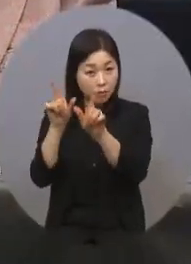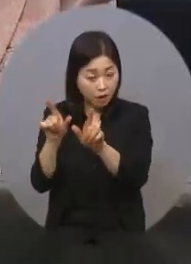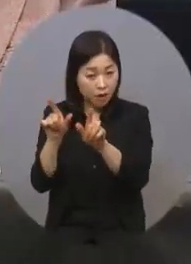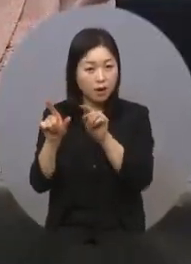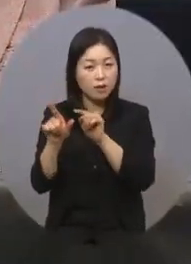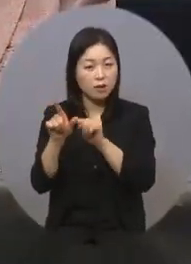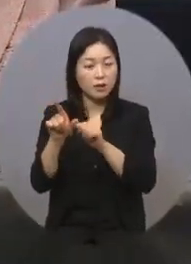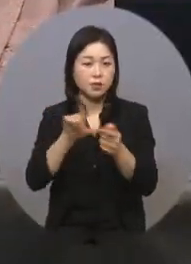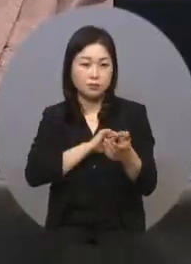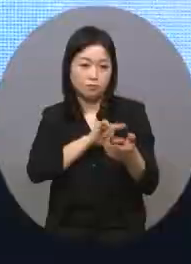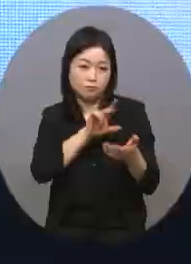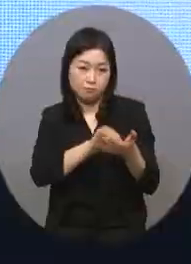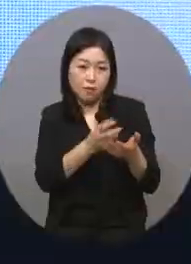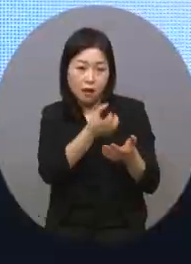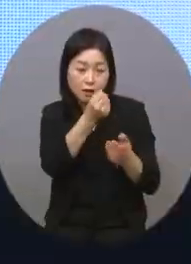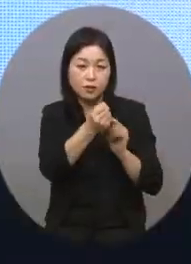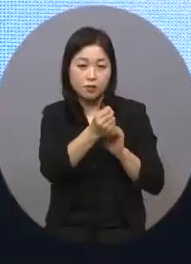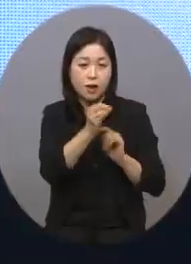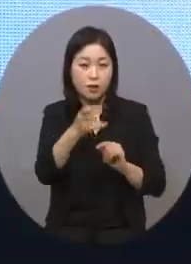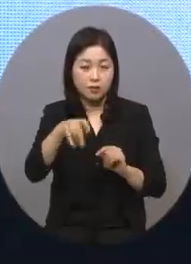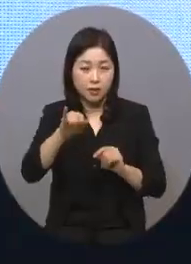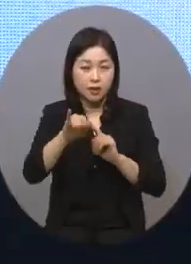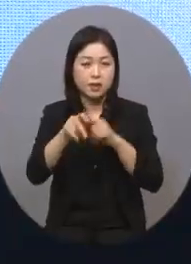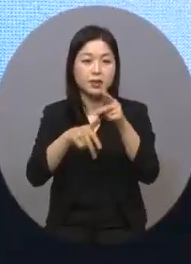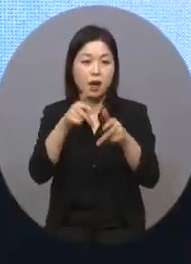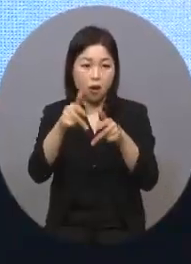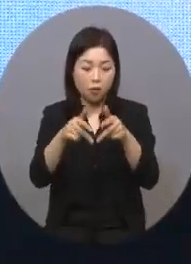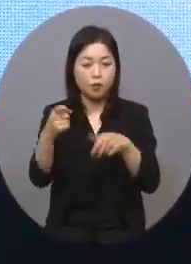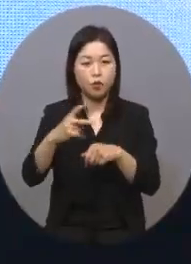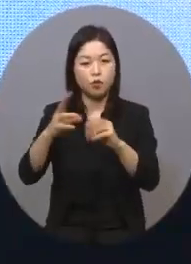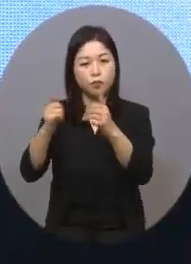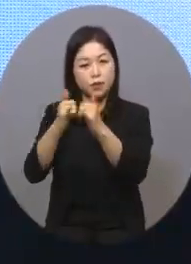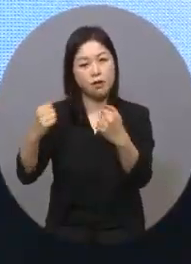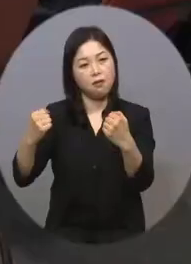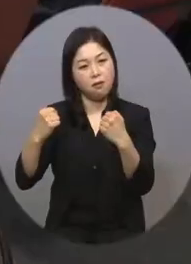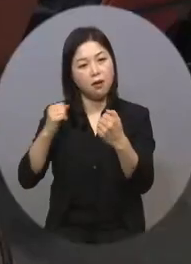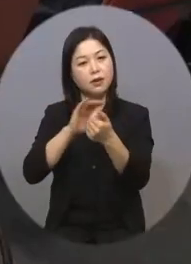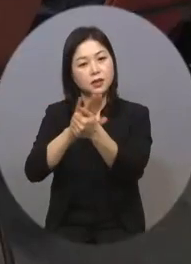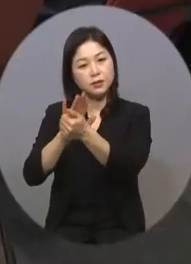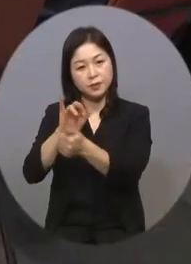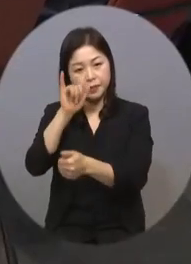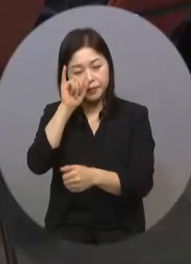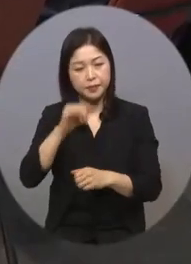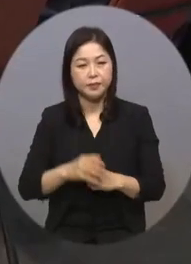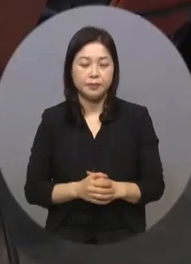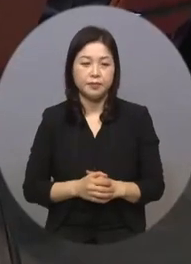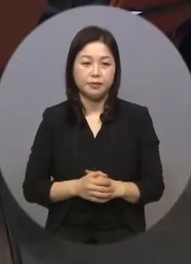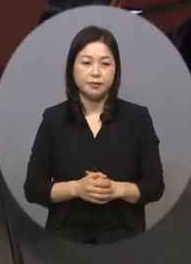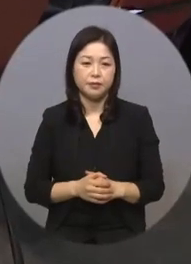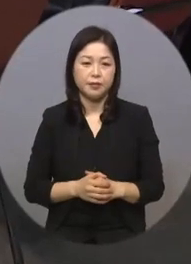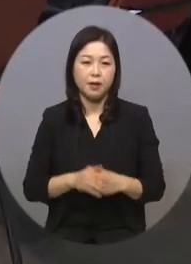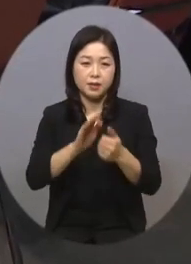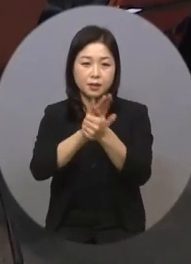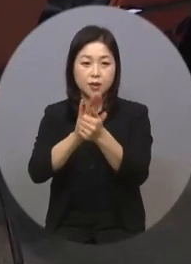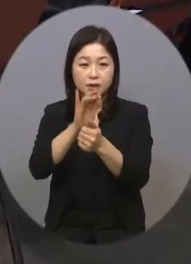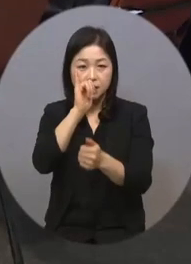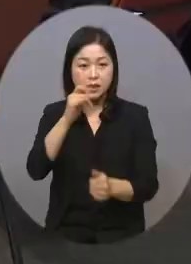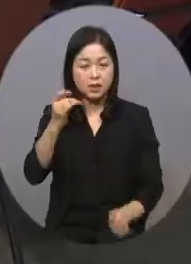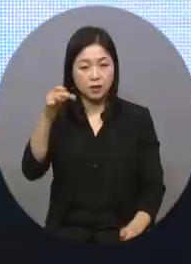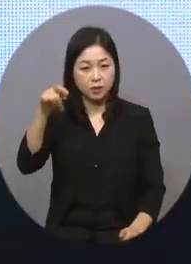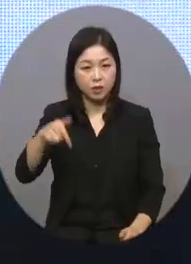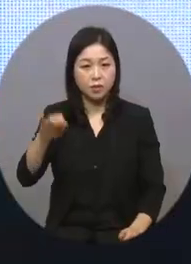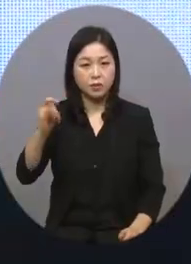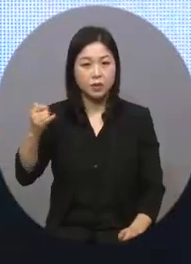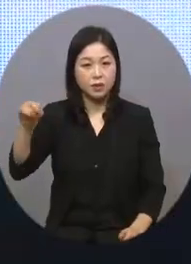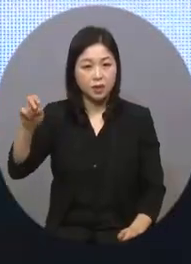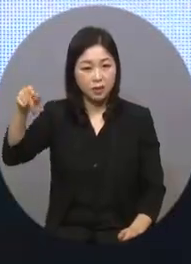융복합 신기술 사업을 통해 국민 건강 증진에 기여하고 있습니다. 함께 기부에 나선 지톡 플랫폼은 자동